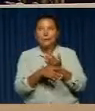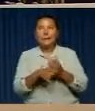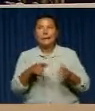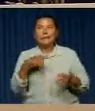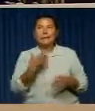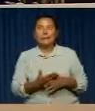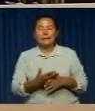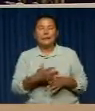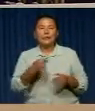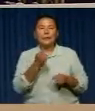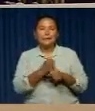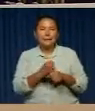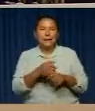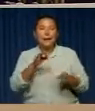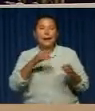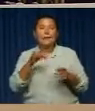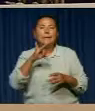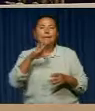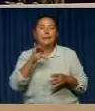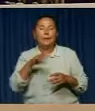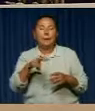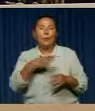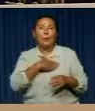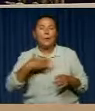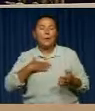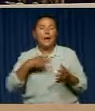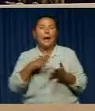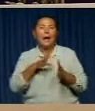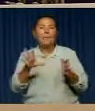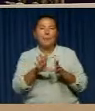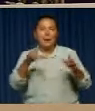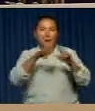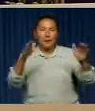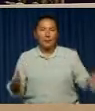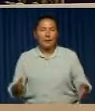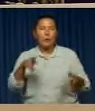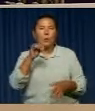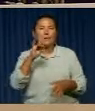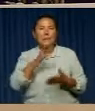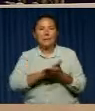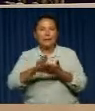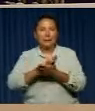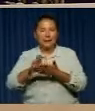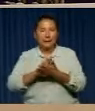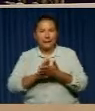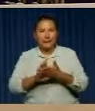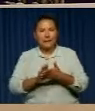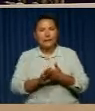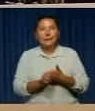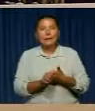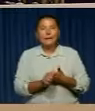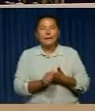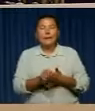негізі жасанды ИВЛ аппараттары. Өкпе жасанды аппараттары, оттегі концентраторлар. Ылғалды концентраторлар